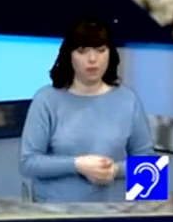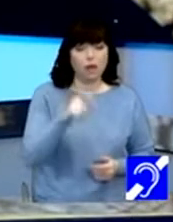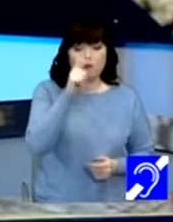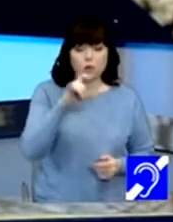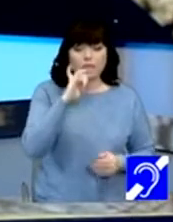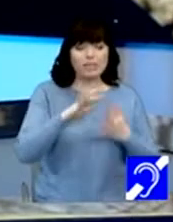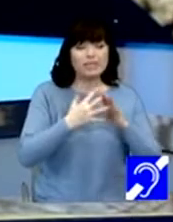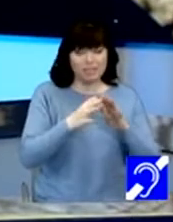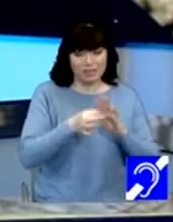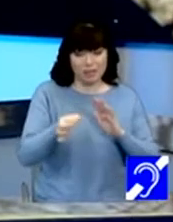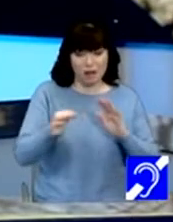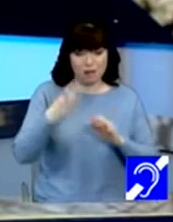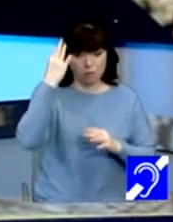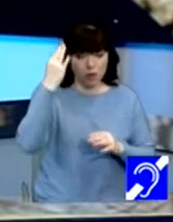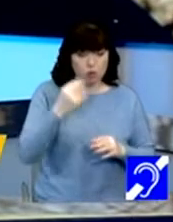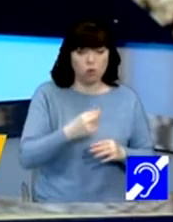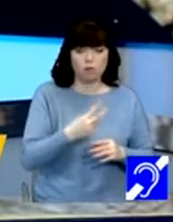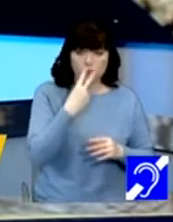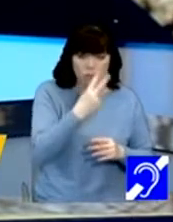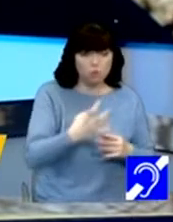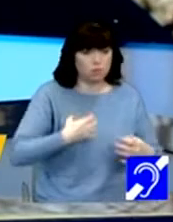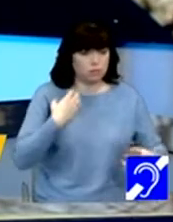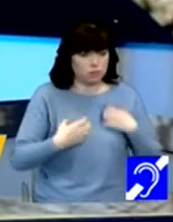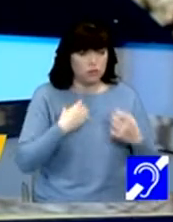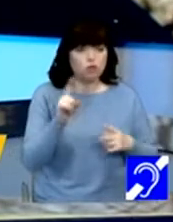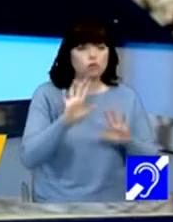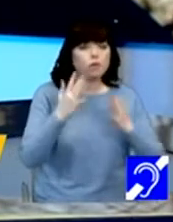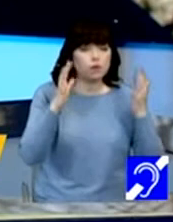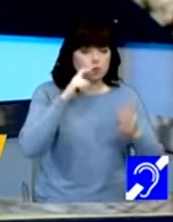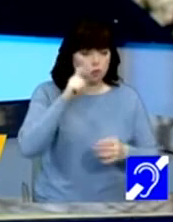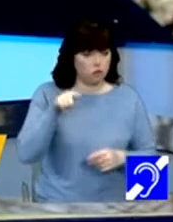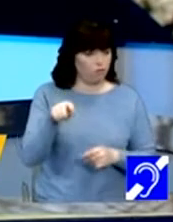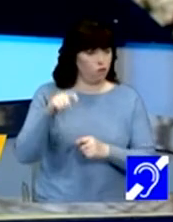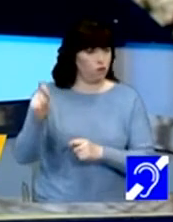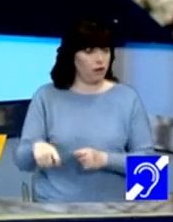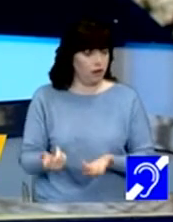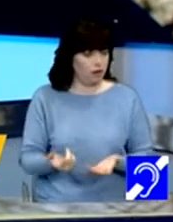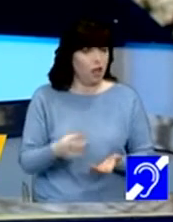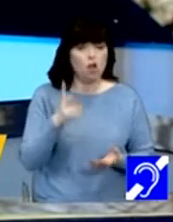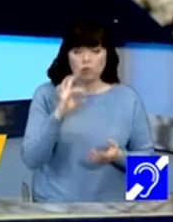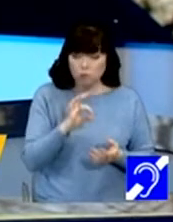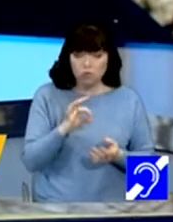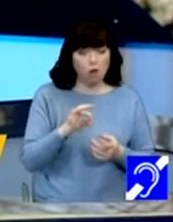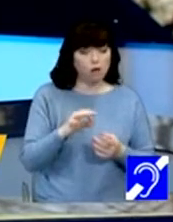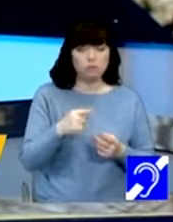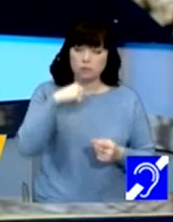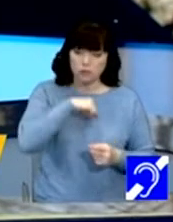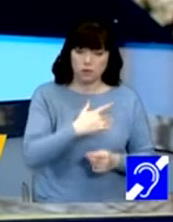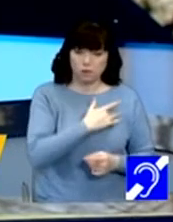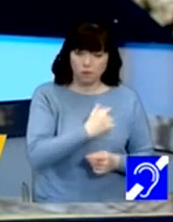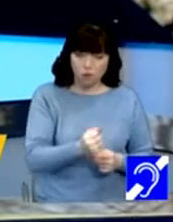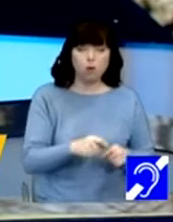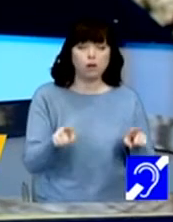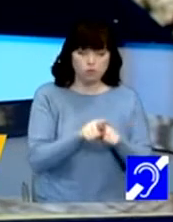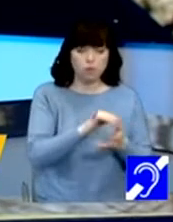Oamenii din satele Republicii Moldova privesc cu îngrijorare și groază ce se întâmplă în Ucraina. Războiul însă nu i-a demoralizat și ei continuă